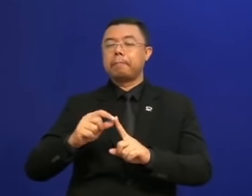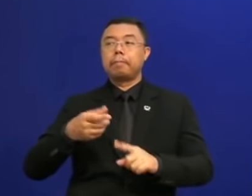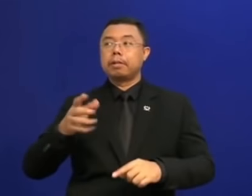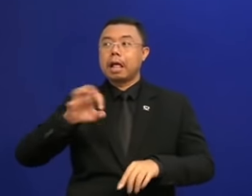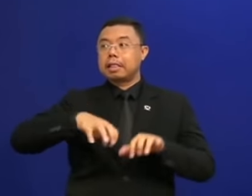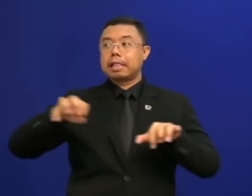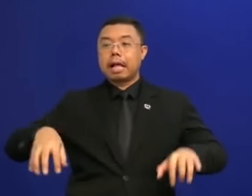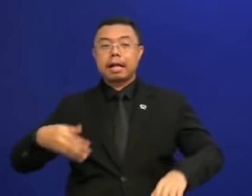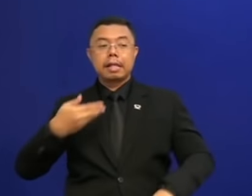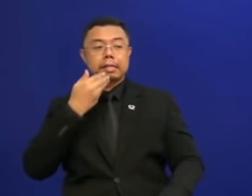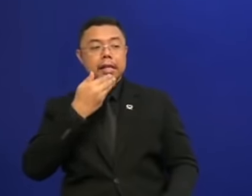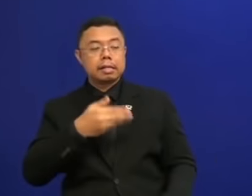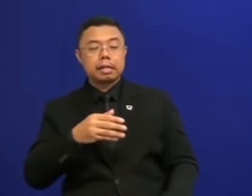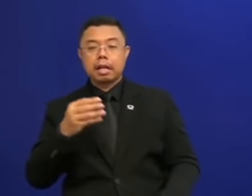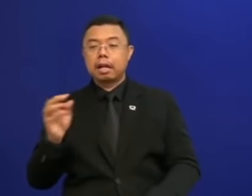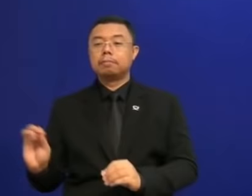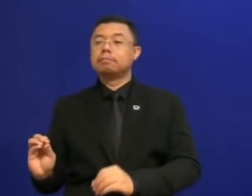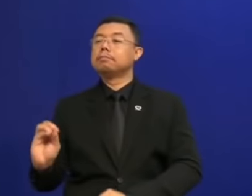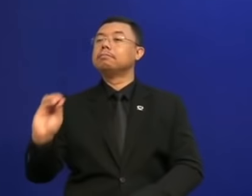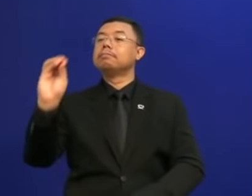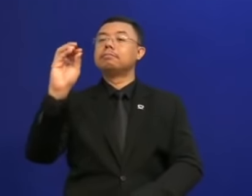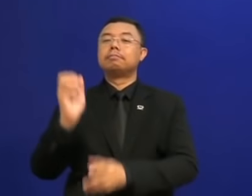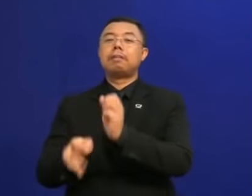Lalu tetangga bakar